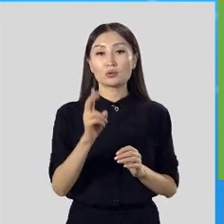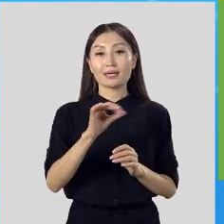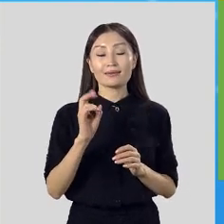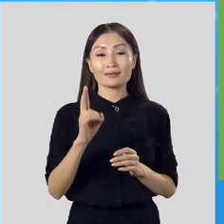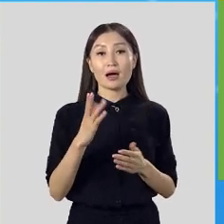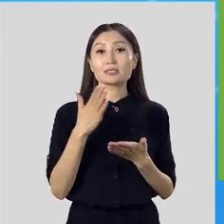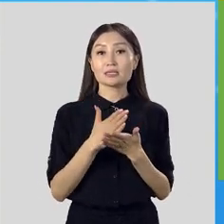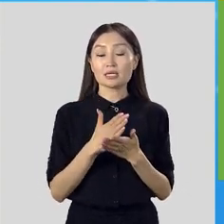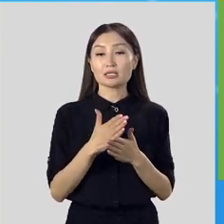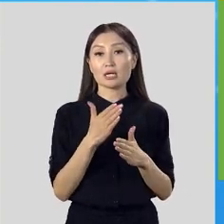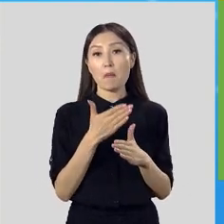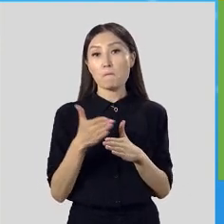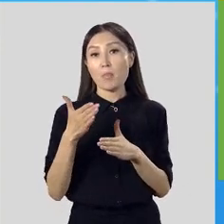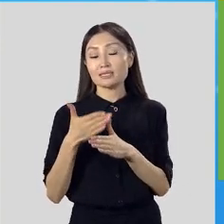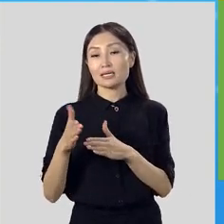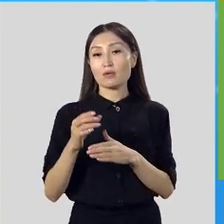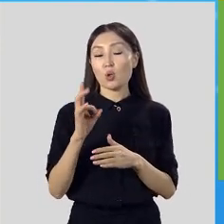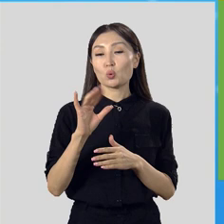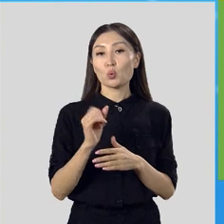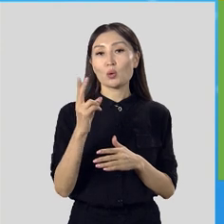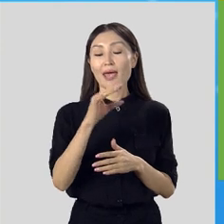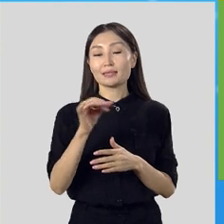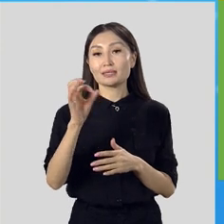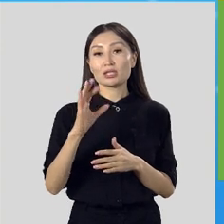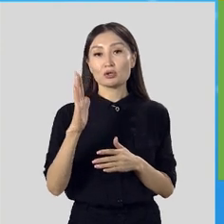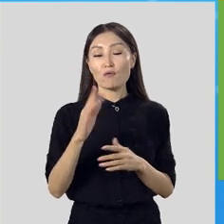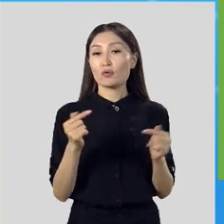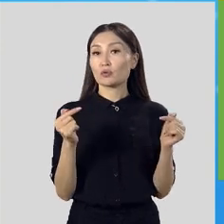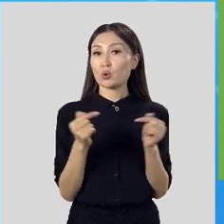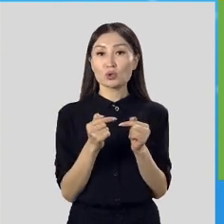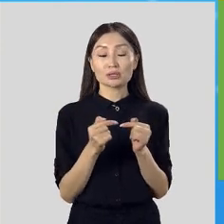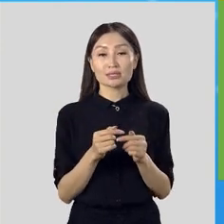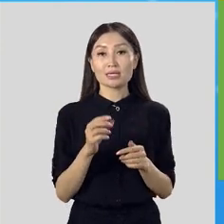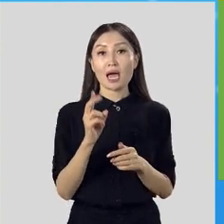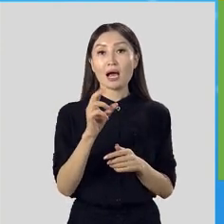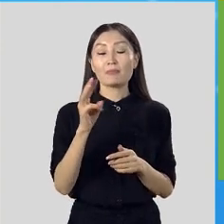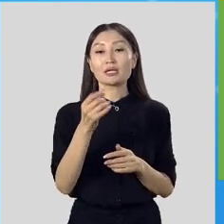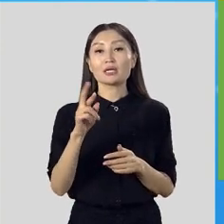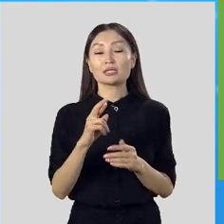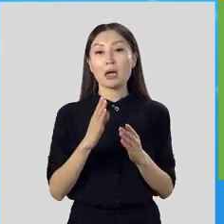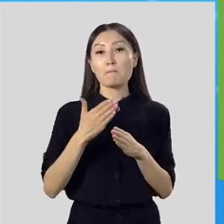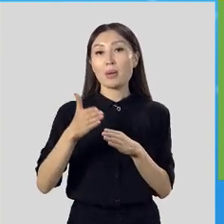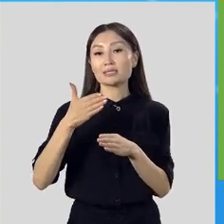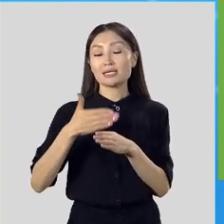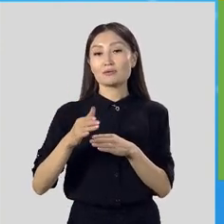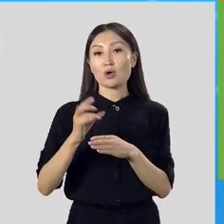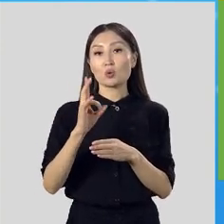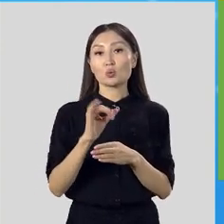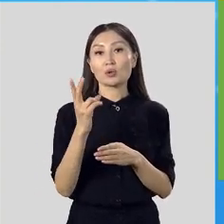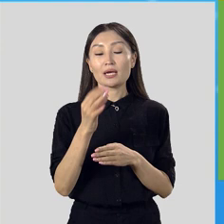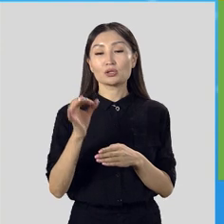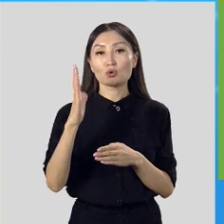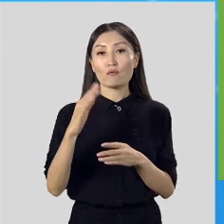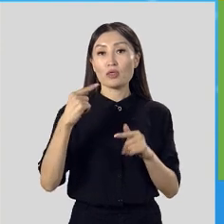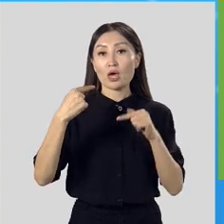содержит последовательность нуклеотидов в точности комплементарную последовательности нуклеотидов